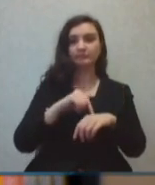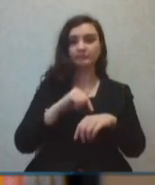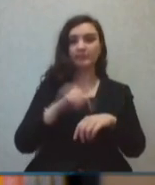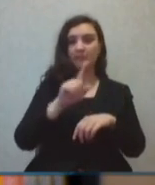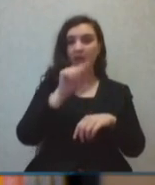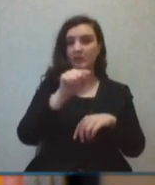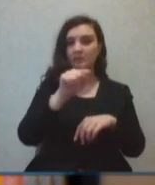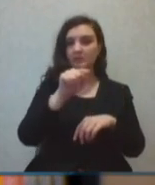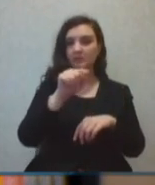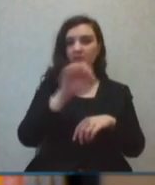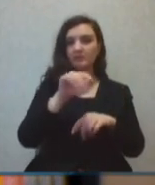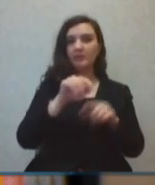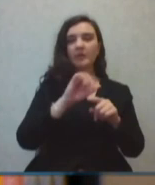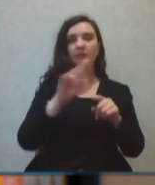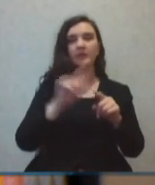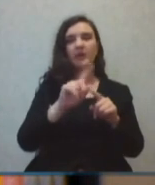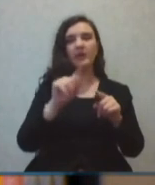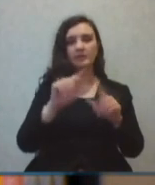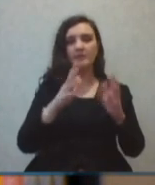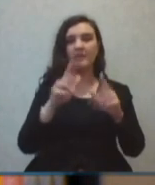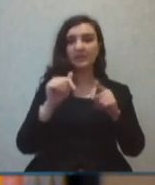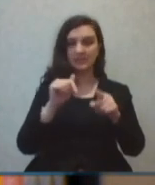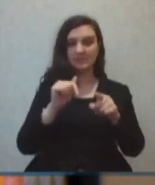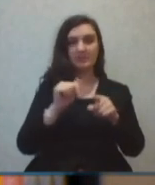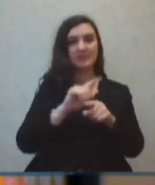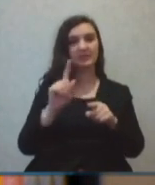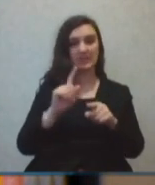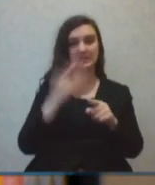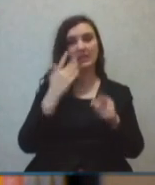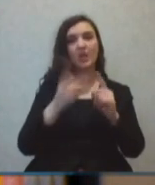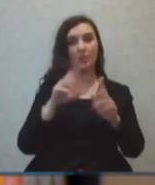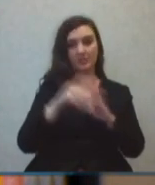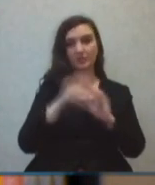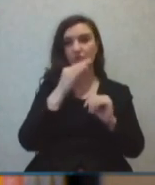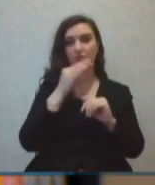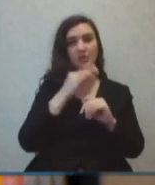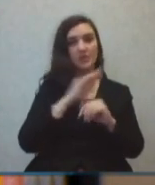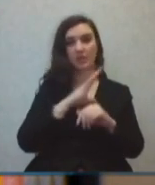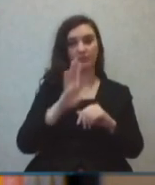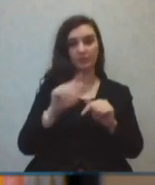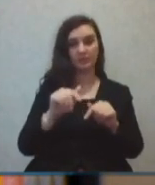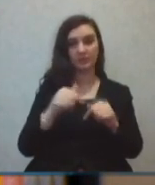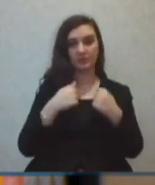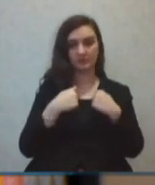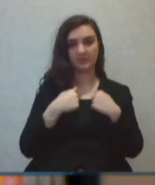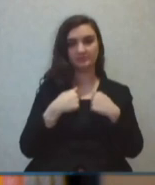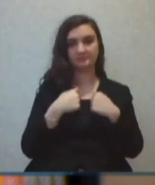ობიექტის მიმართ, ან რაღაც მოვლენის მიმართ, რაც რეალობაში ჯერ არ მოსულა ჩემთან